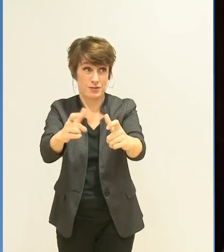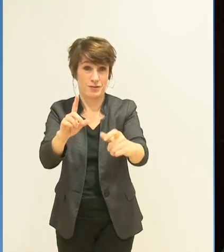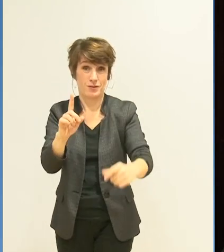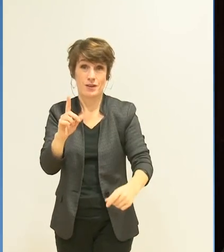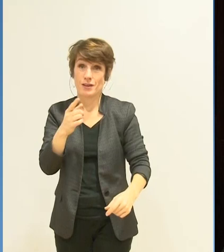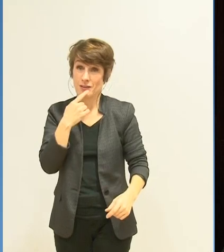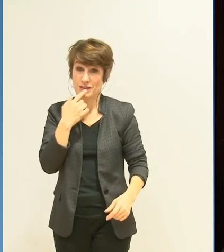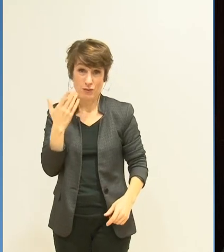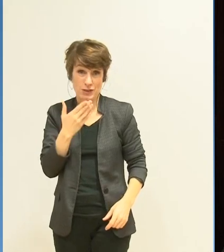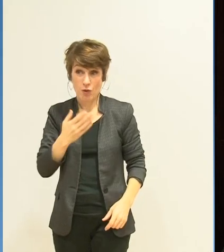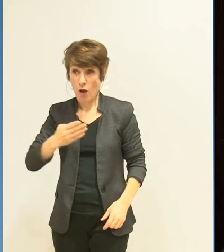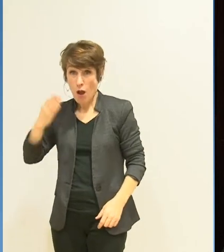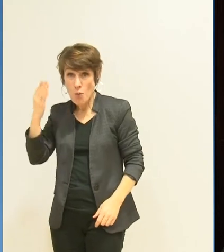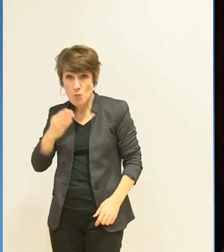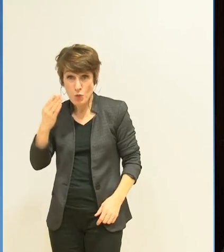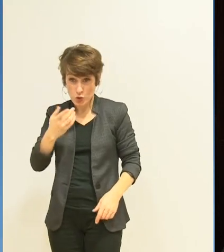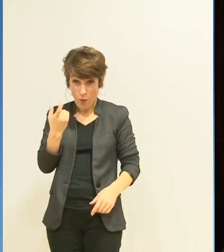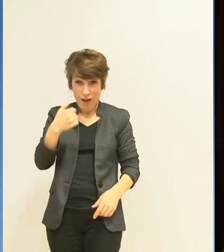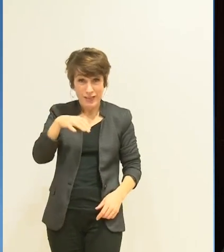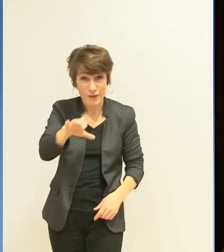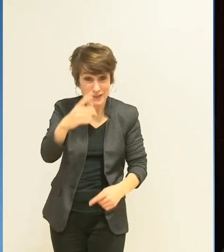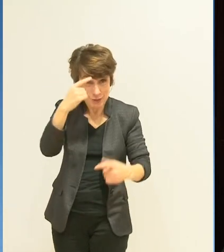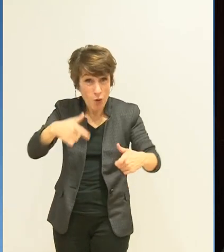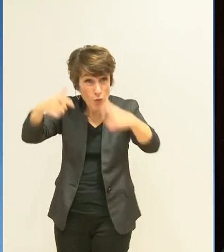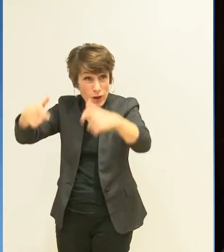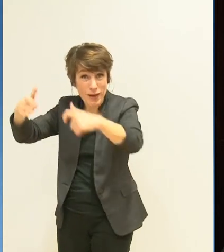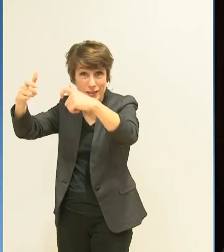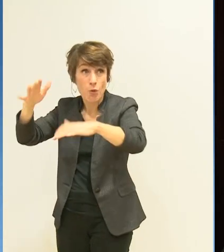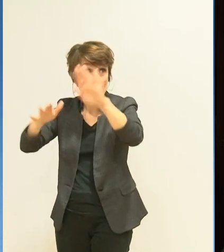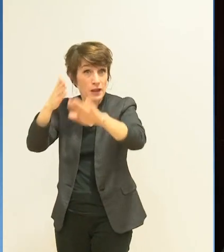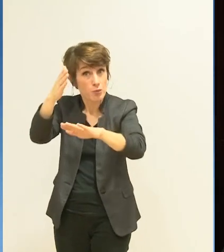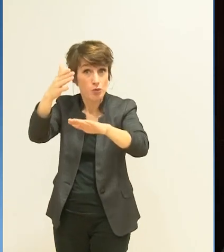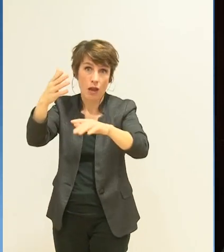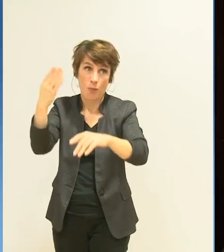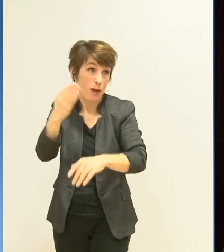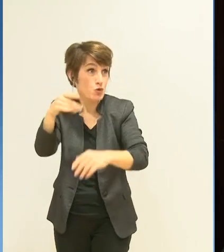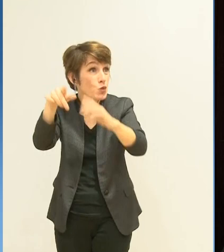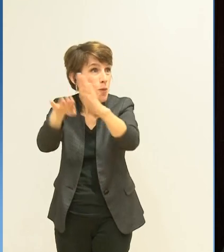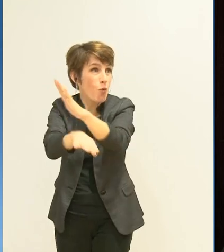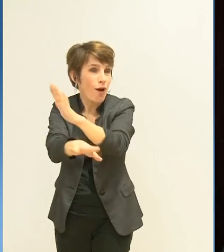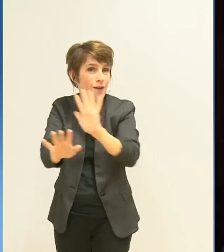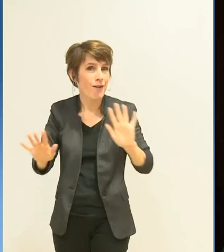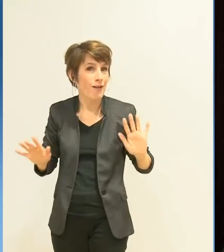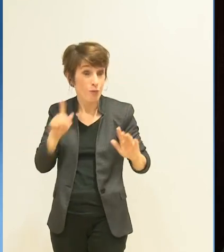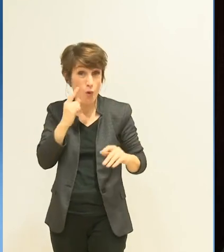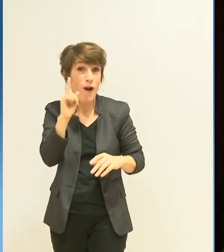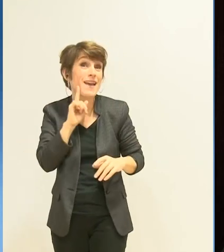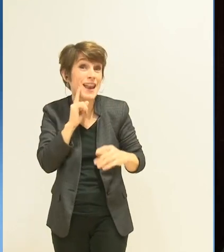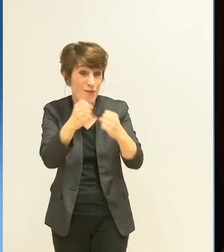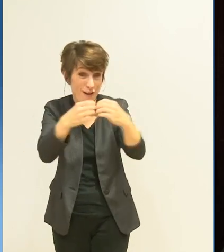d'investissements en bâtiment ne sera plus forcément le même dans quelques années donc il est possible